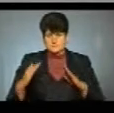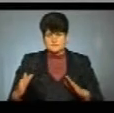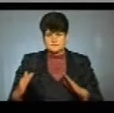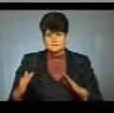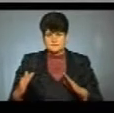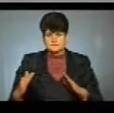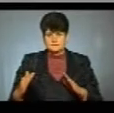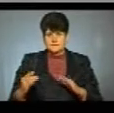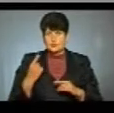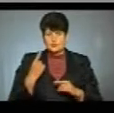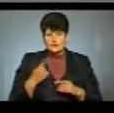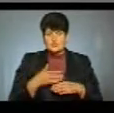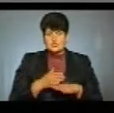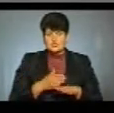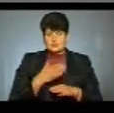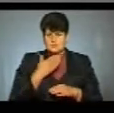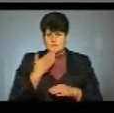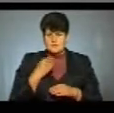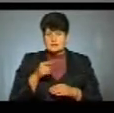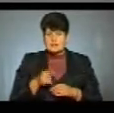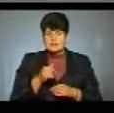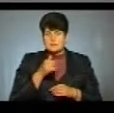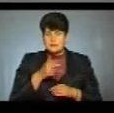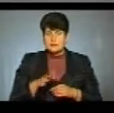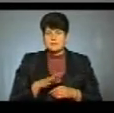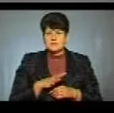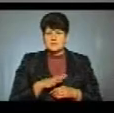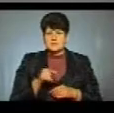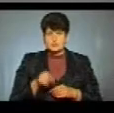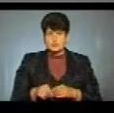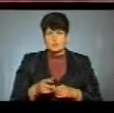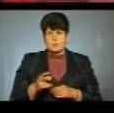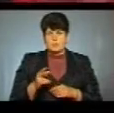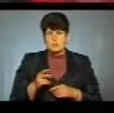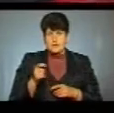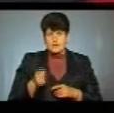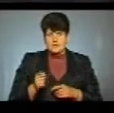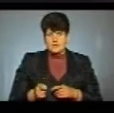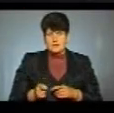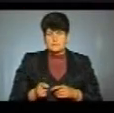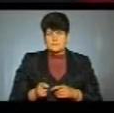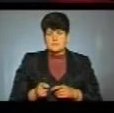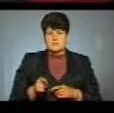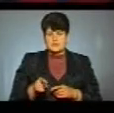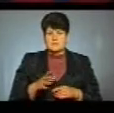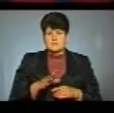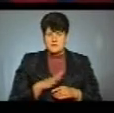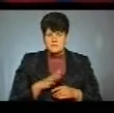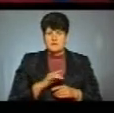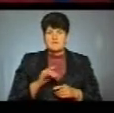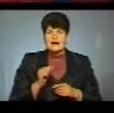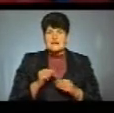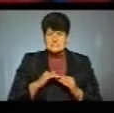однієї трещини нема. Вона не могла бути від цього кола, бачите? Що ми білі коли в асфальт були, але